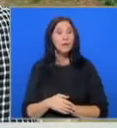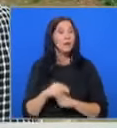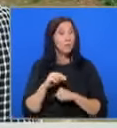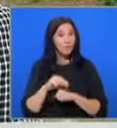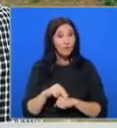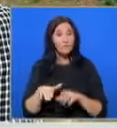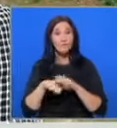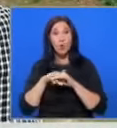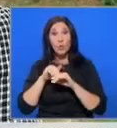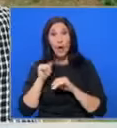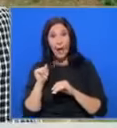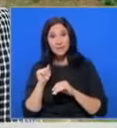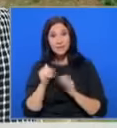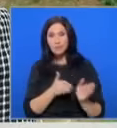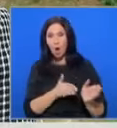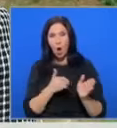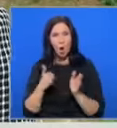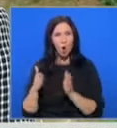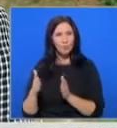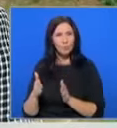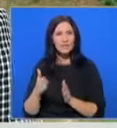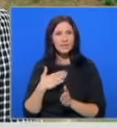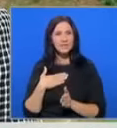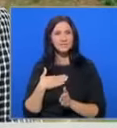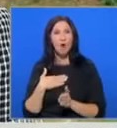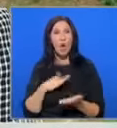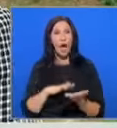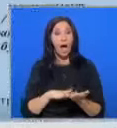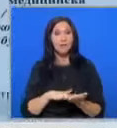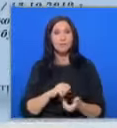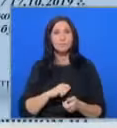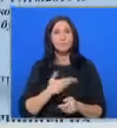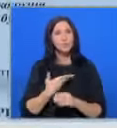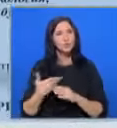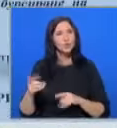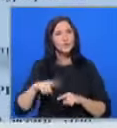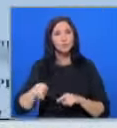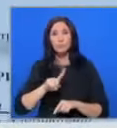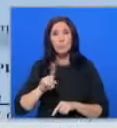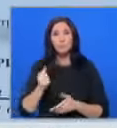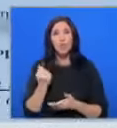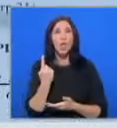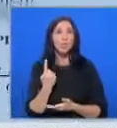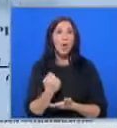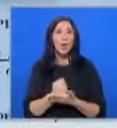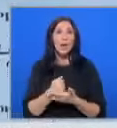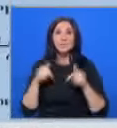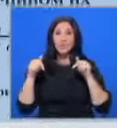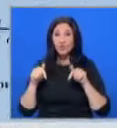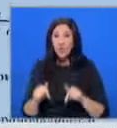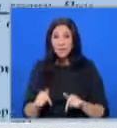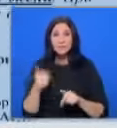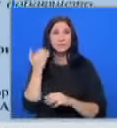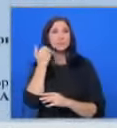Пловдив отказа да отмени своя акт и продължи делото. Не може едно лекарство днес да